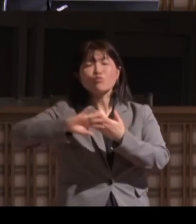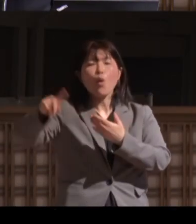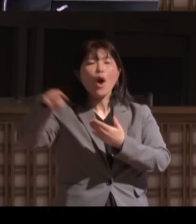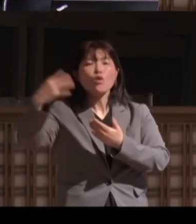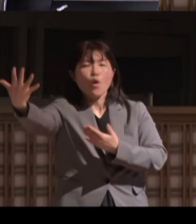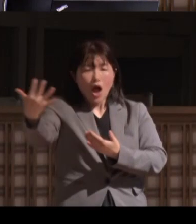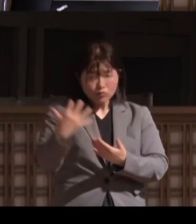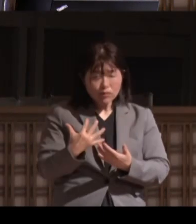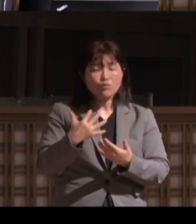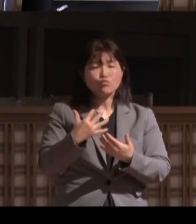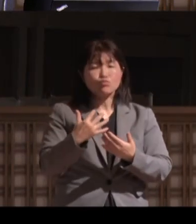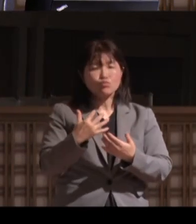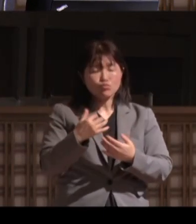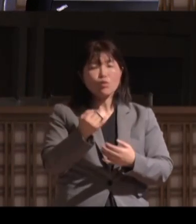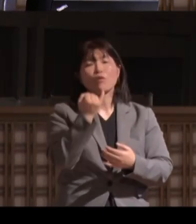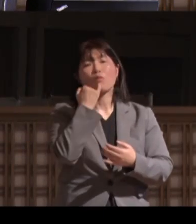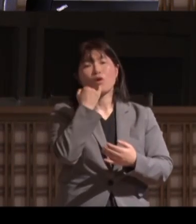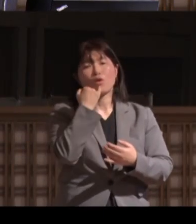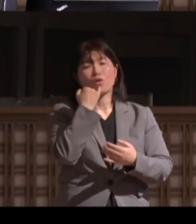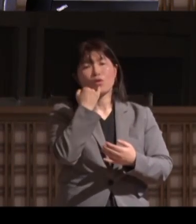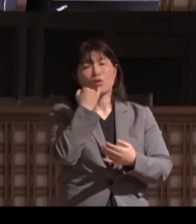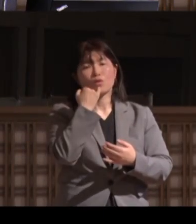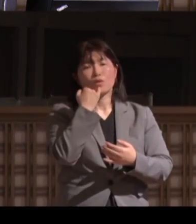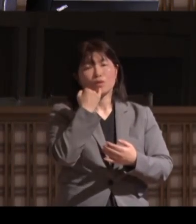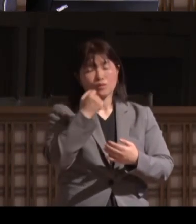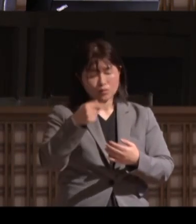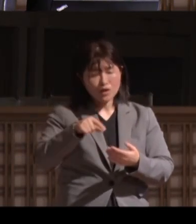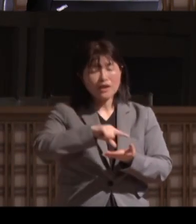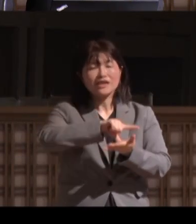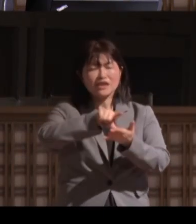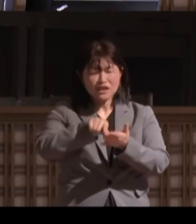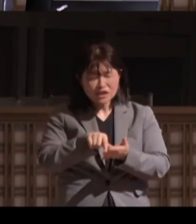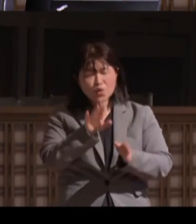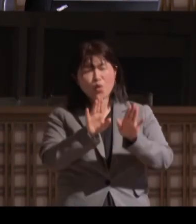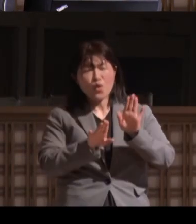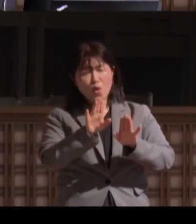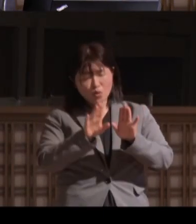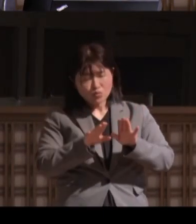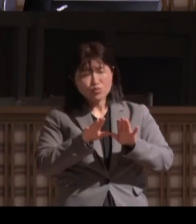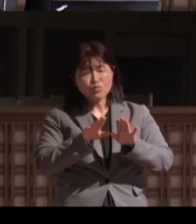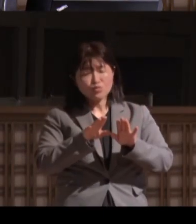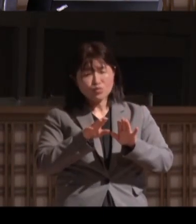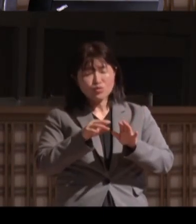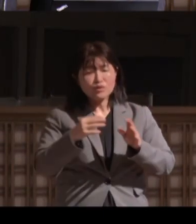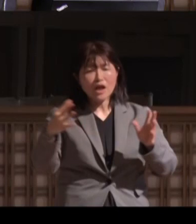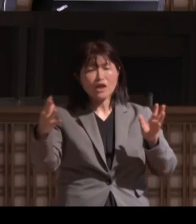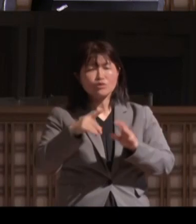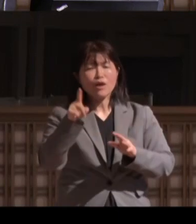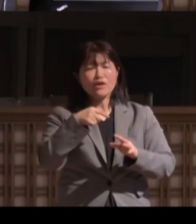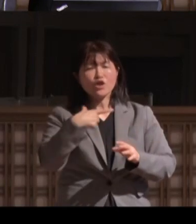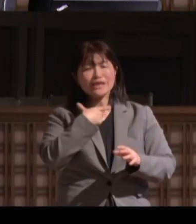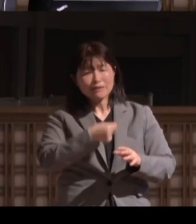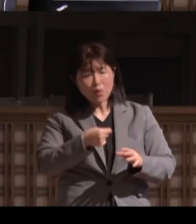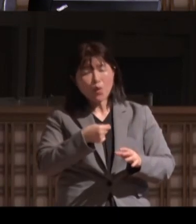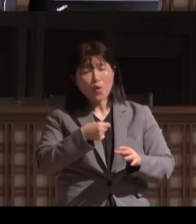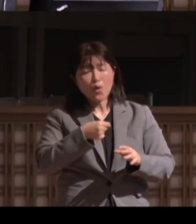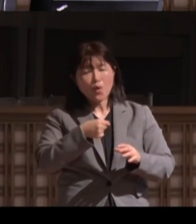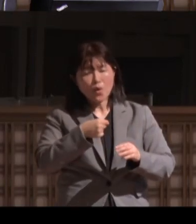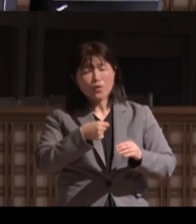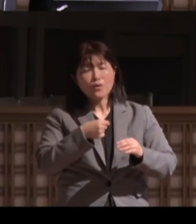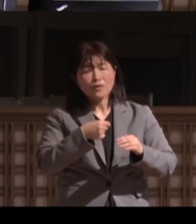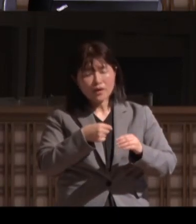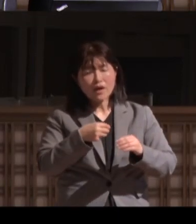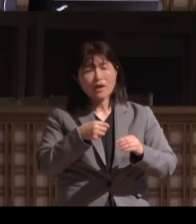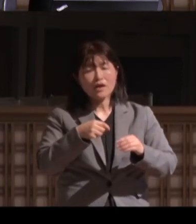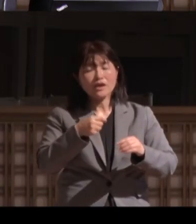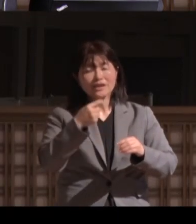人たちが集まるそしてえ地域の実態や構成員の思考に応じてですねえ内発的